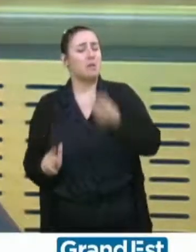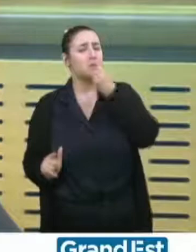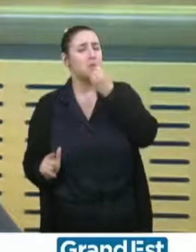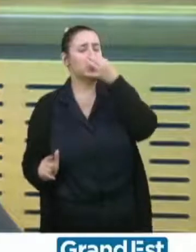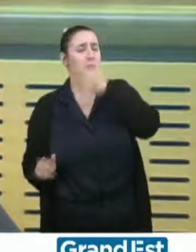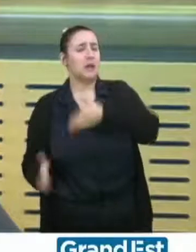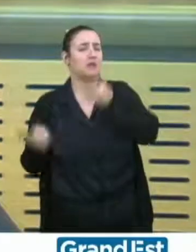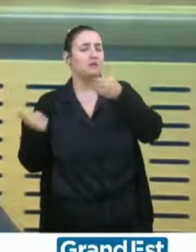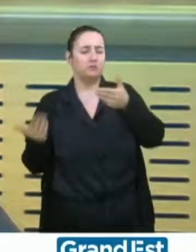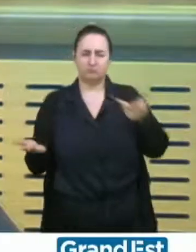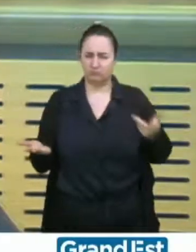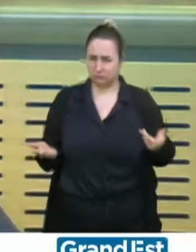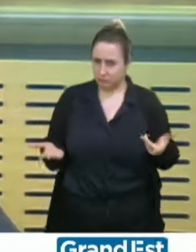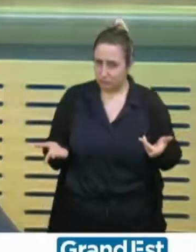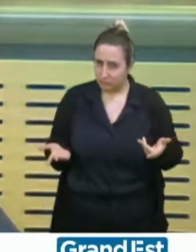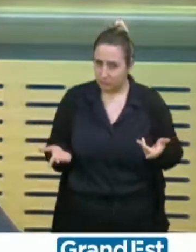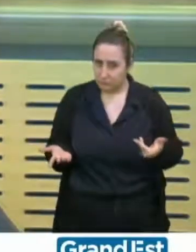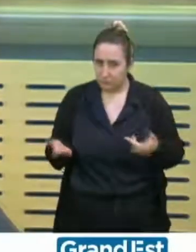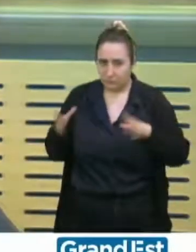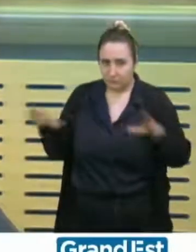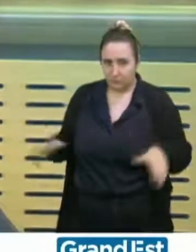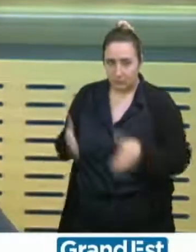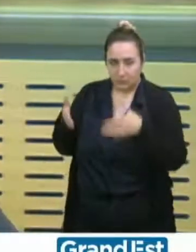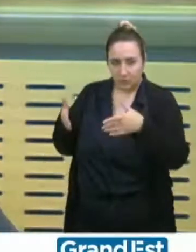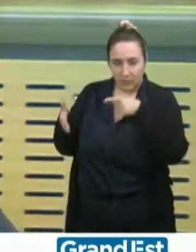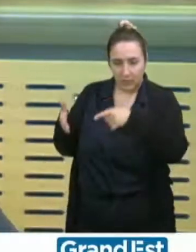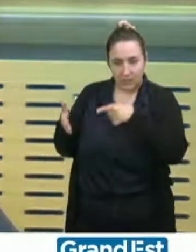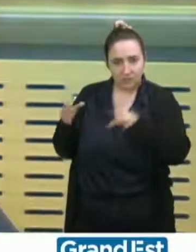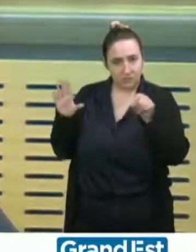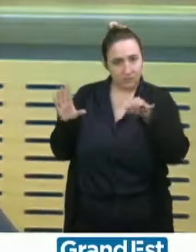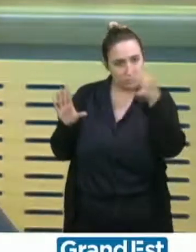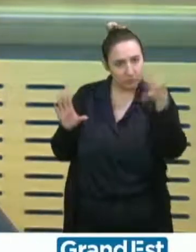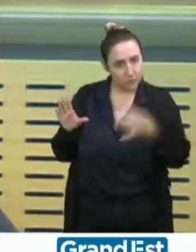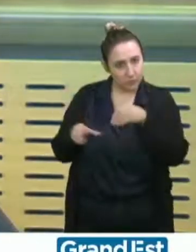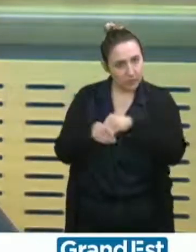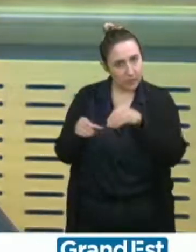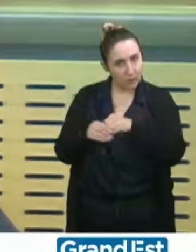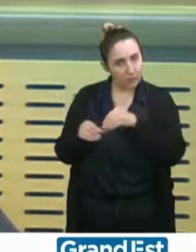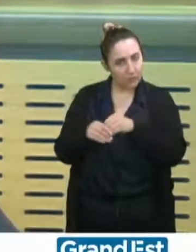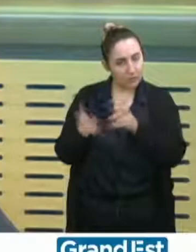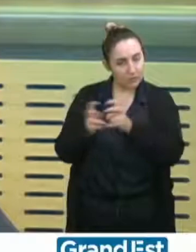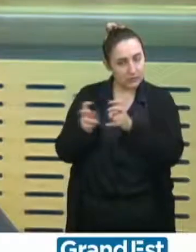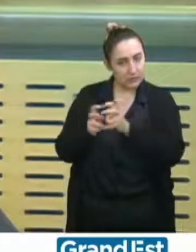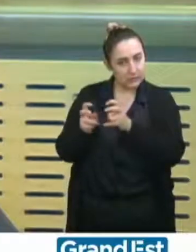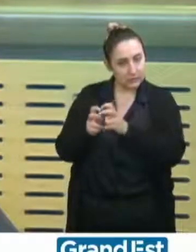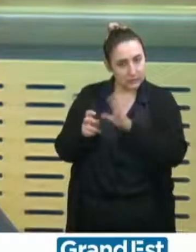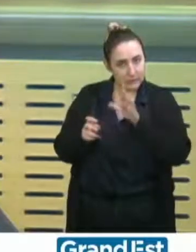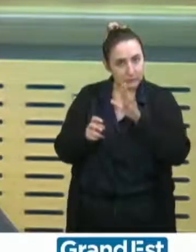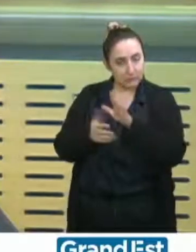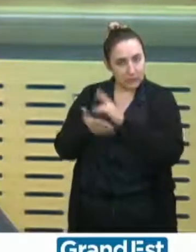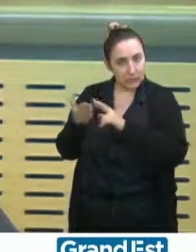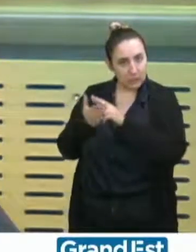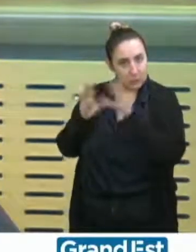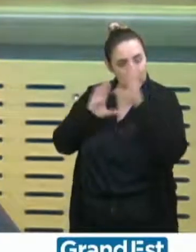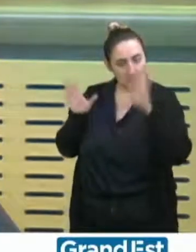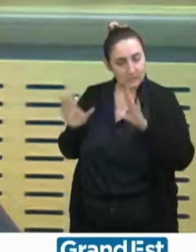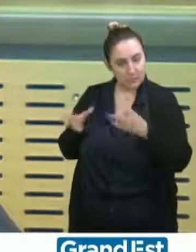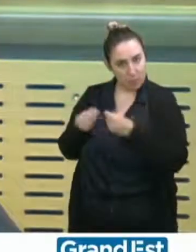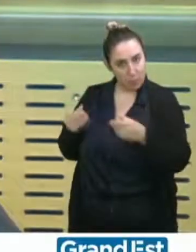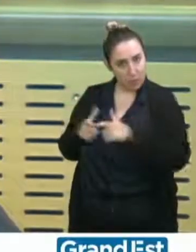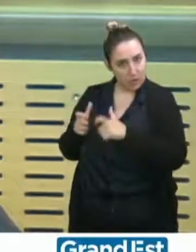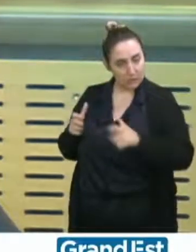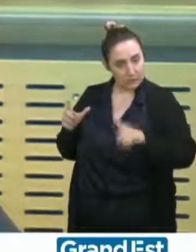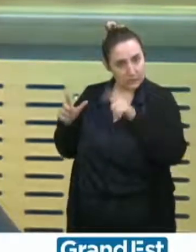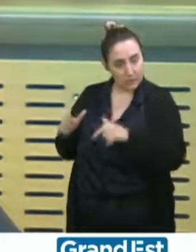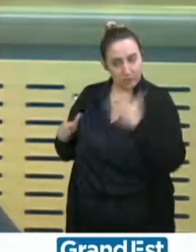démantèlement d'une centrale qui assurait 70% de la consommation d'électricité d'une région fortement industrialisé comme l'alsace avec cette